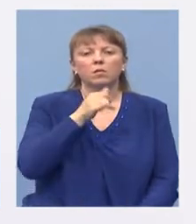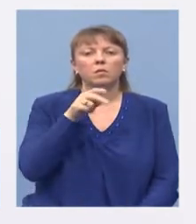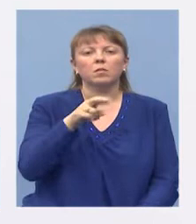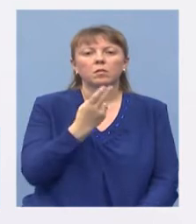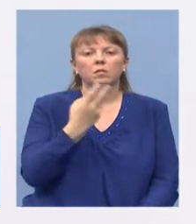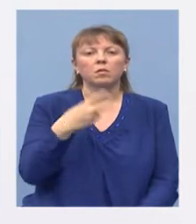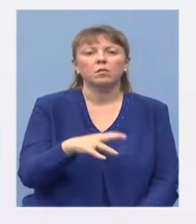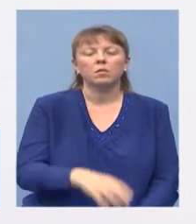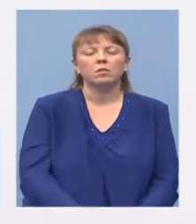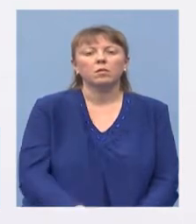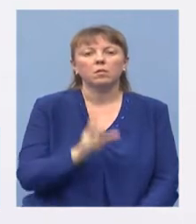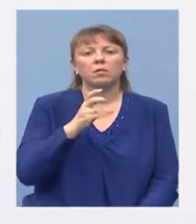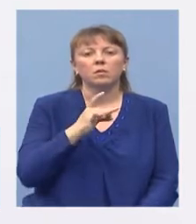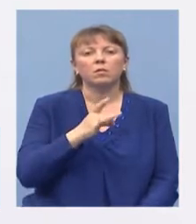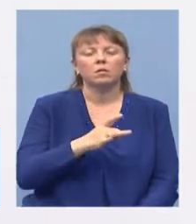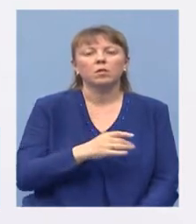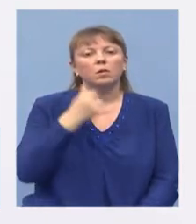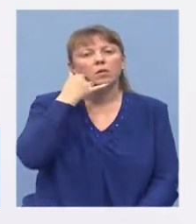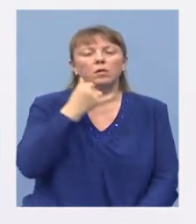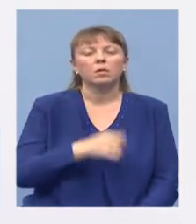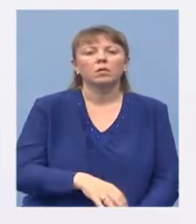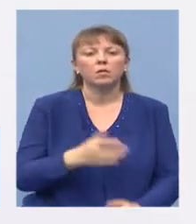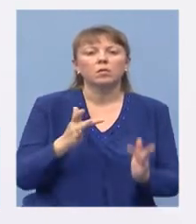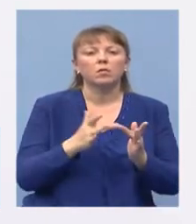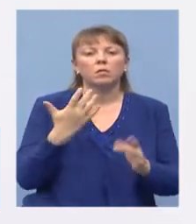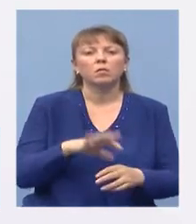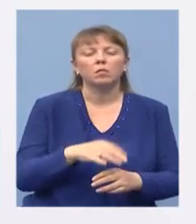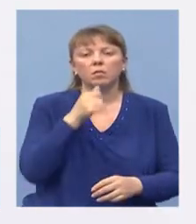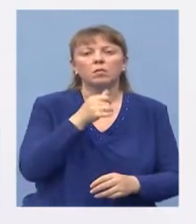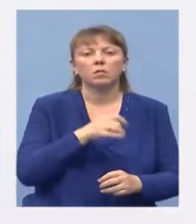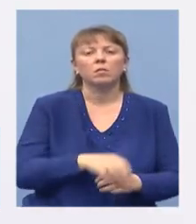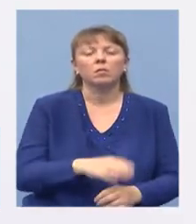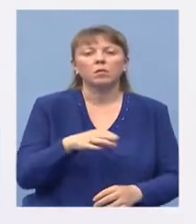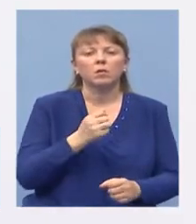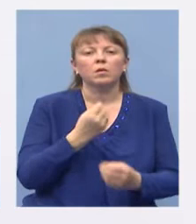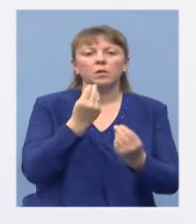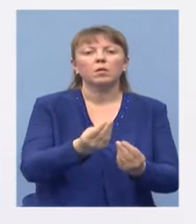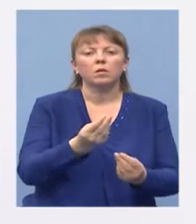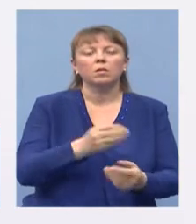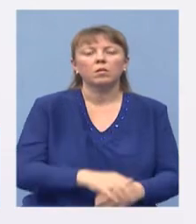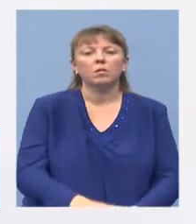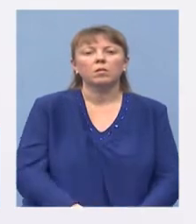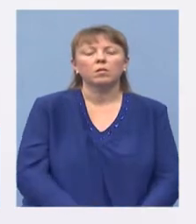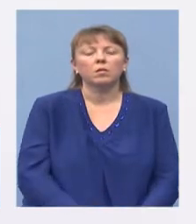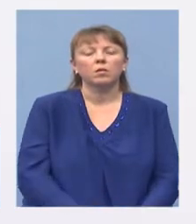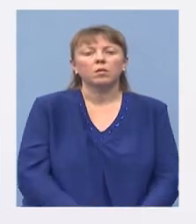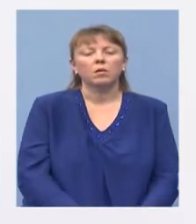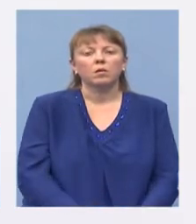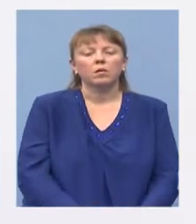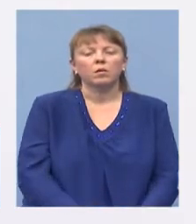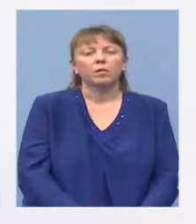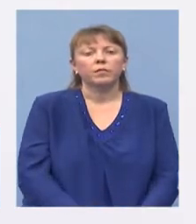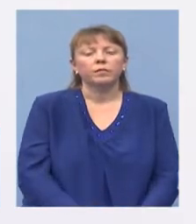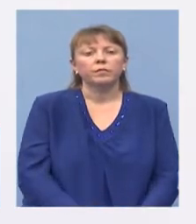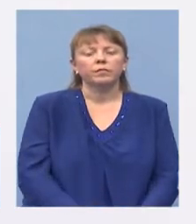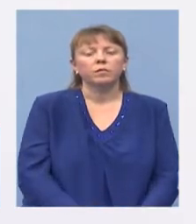ЦОН, оператор, то есть в онлайн-видеоформате, может вас обслужить, и вы можете получить ту или иную государственную услугу. Да,